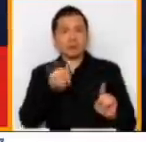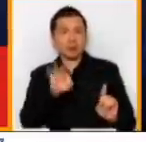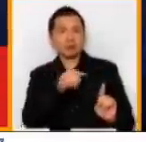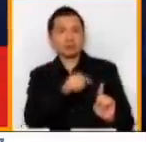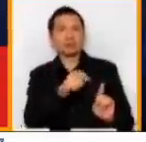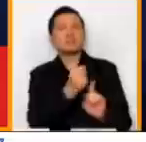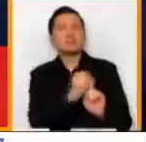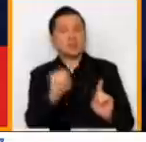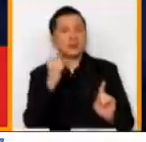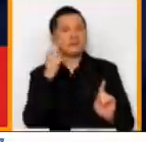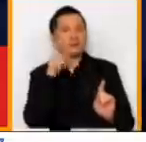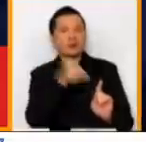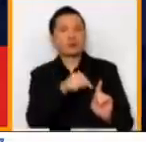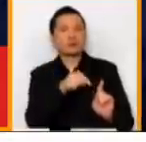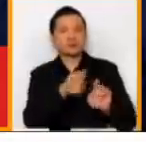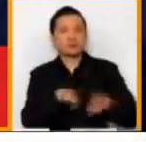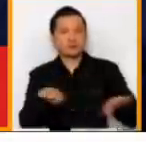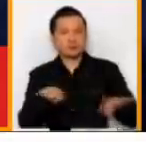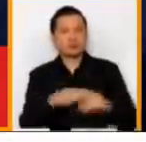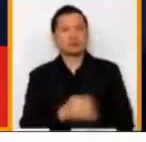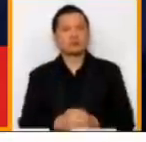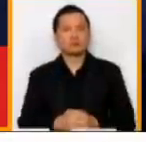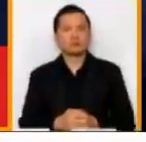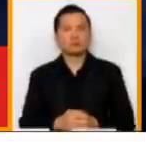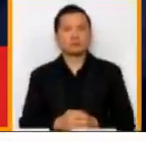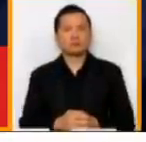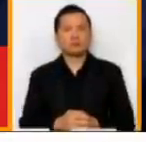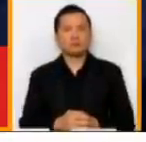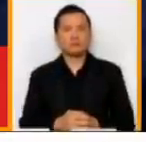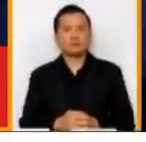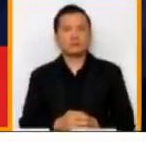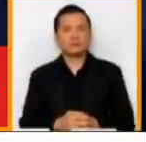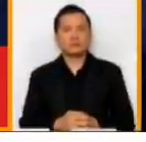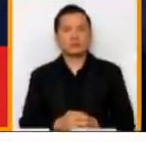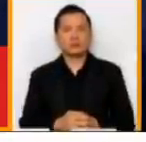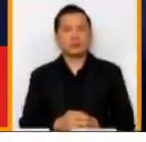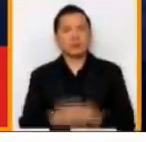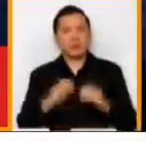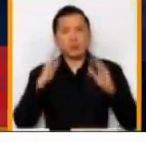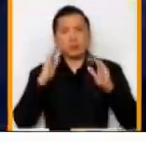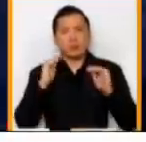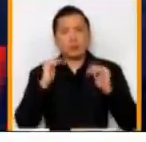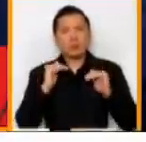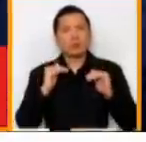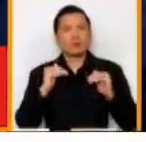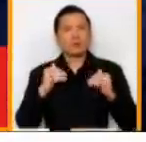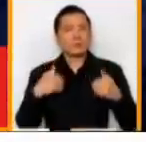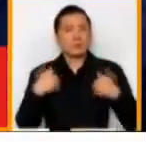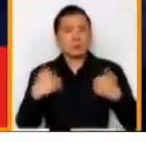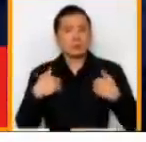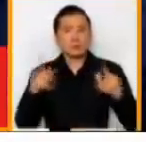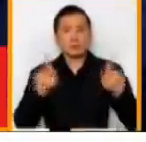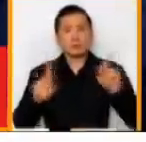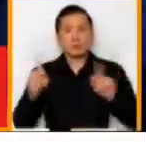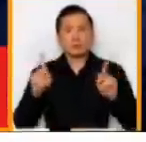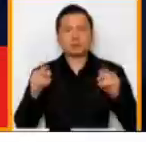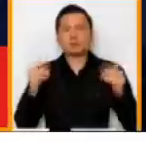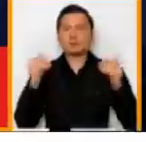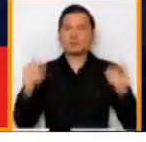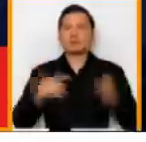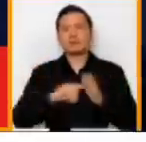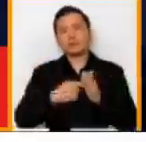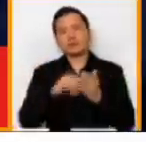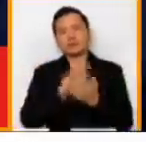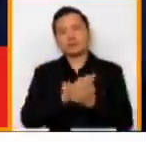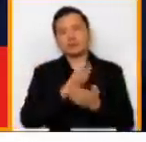and people my age, so that our age group can finally start school and it would be safer for us to